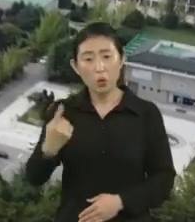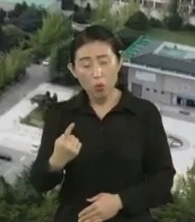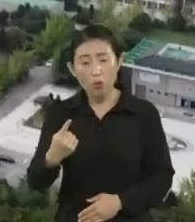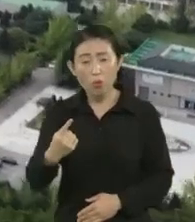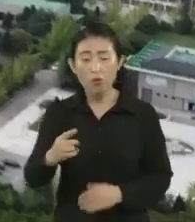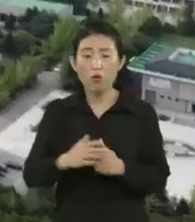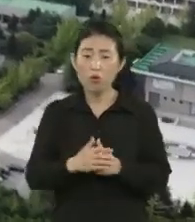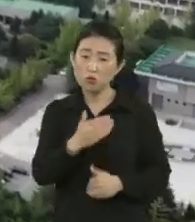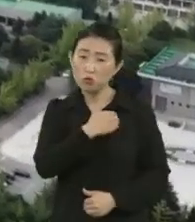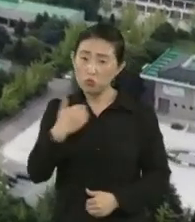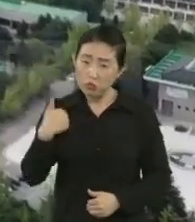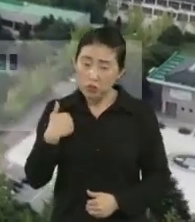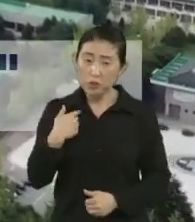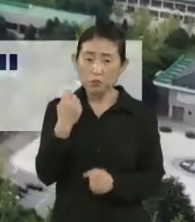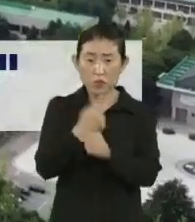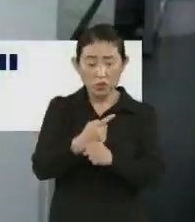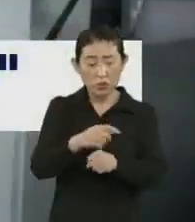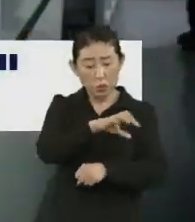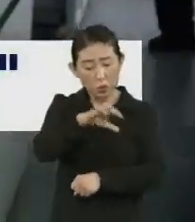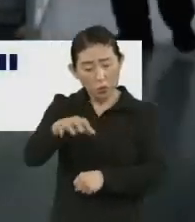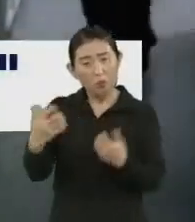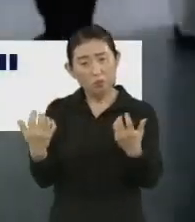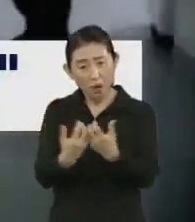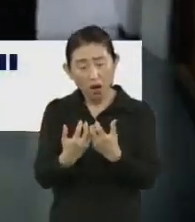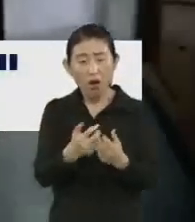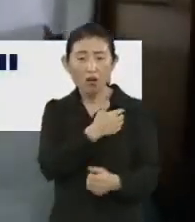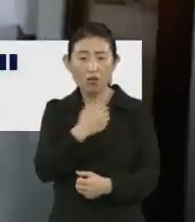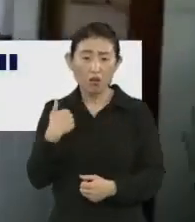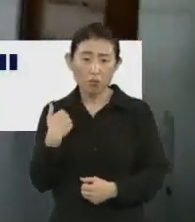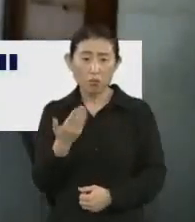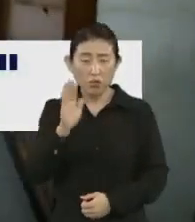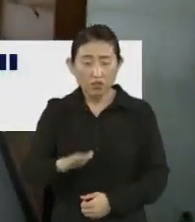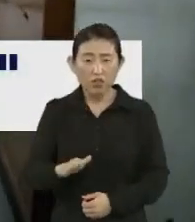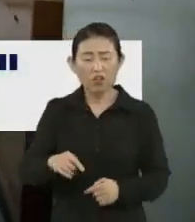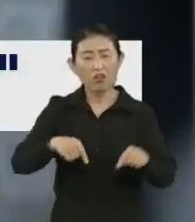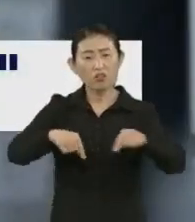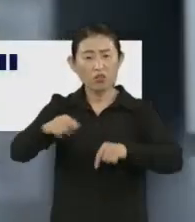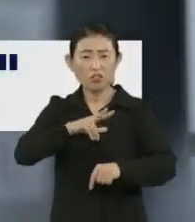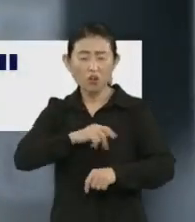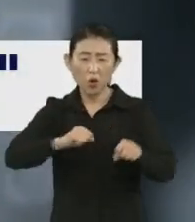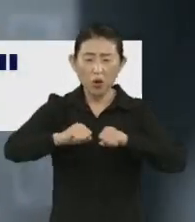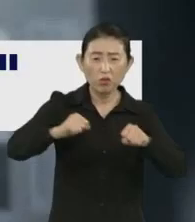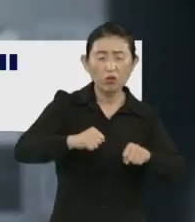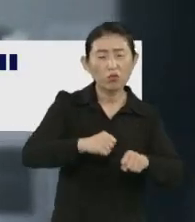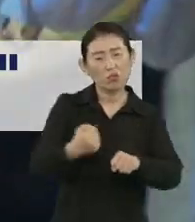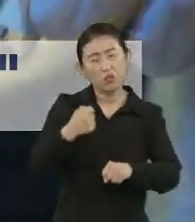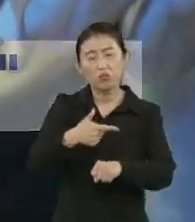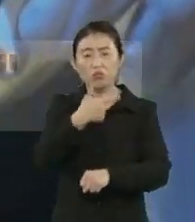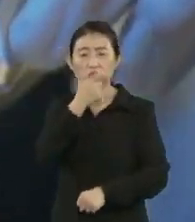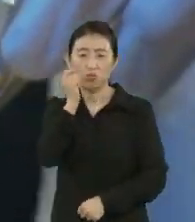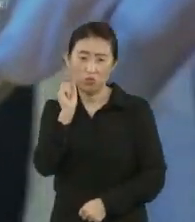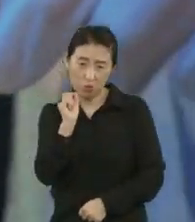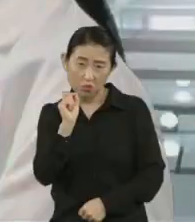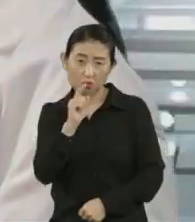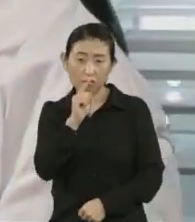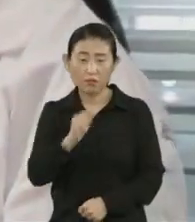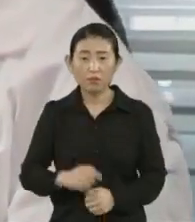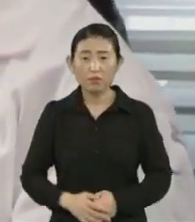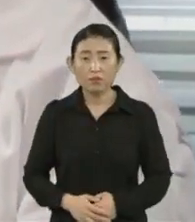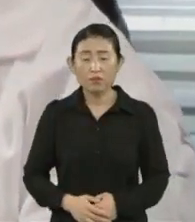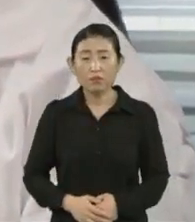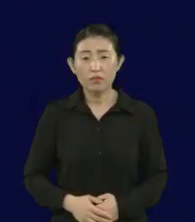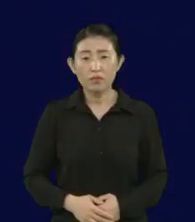생태계가 충분히 역량을 갖추고 있음에도 정치적 역량 부족이 이런 사태를 가져왔다는 목소리도